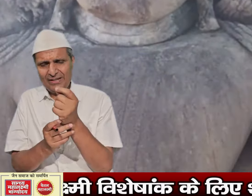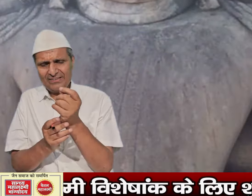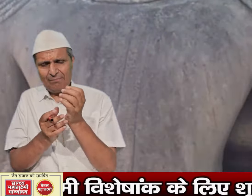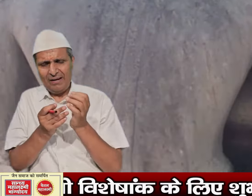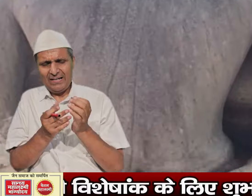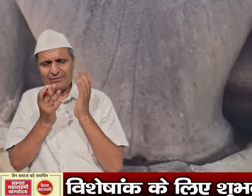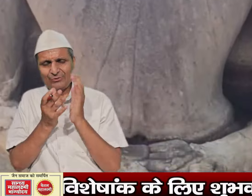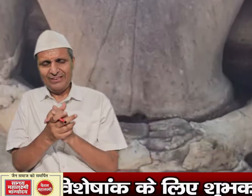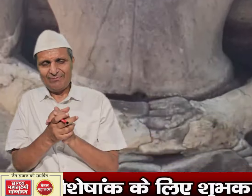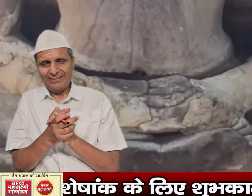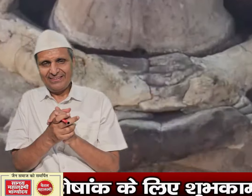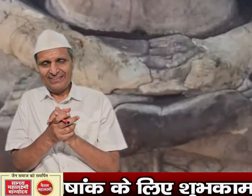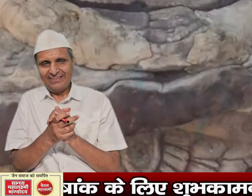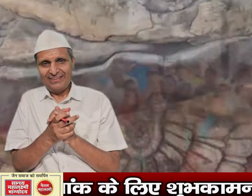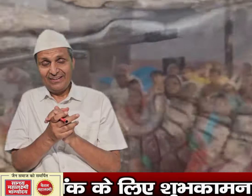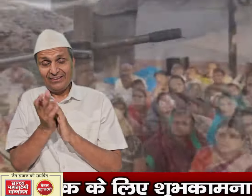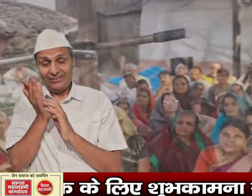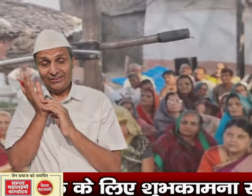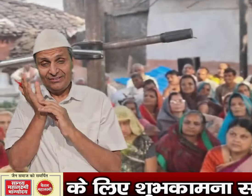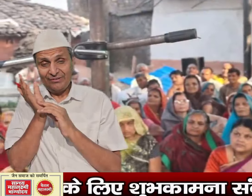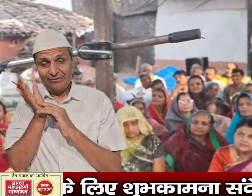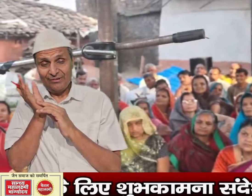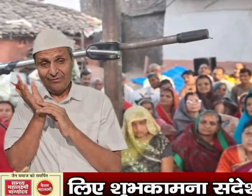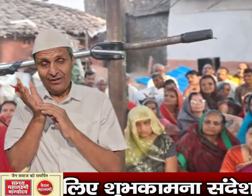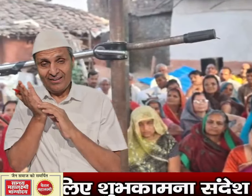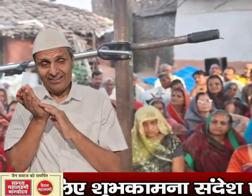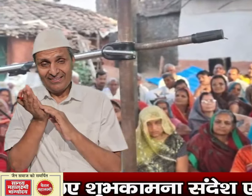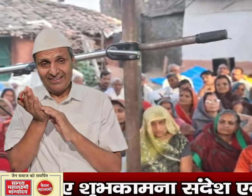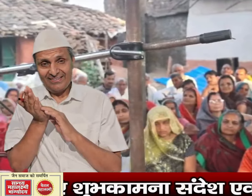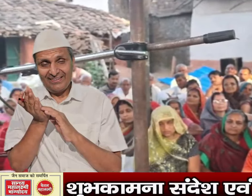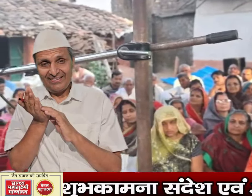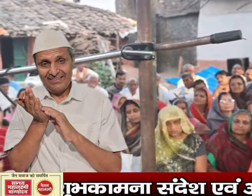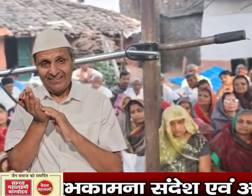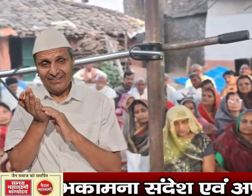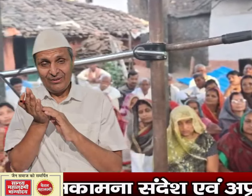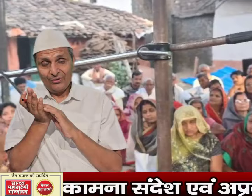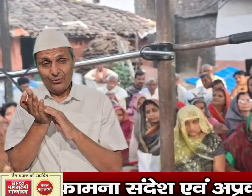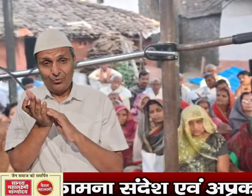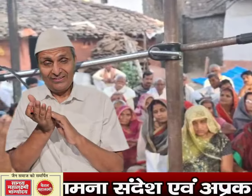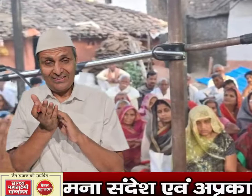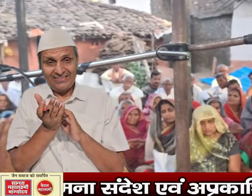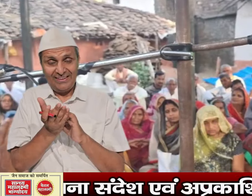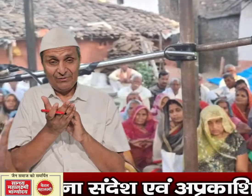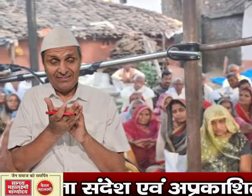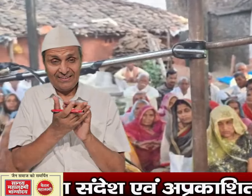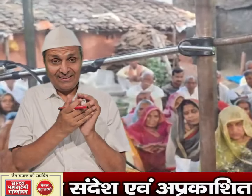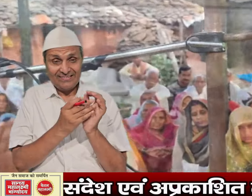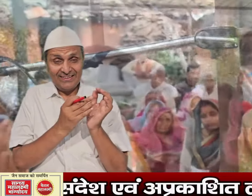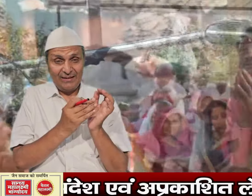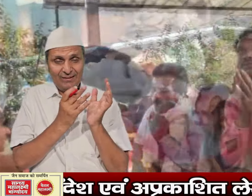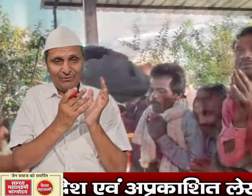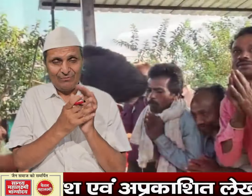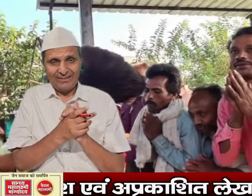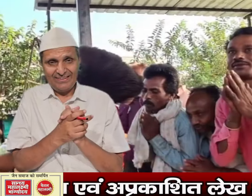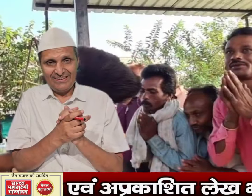मार्च 2021 से पहले की बात सोचिए आप दक्षिण से विहार करते करते गुरु वंदना से तीर्थ वंदना का